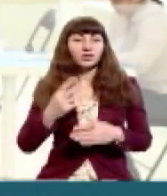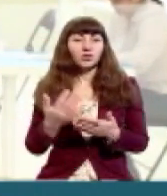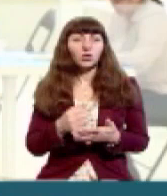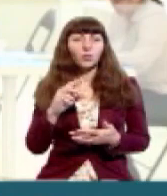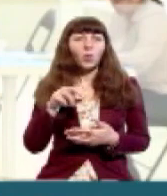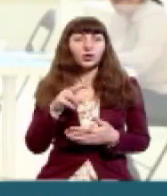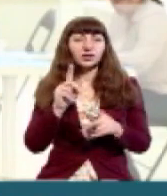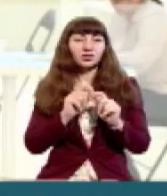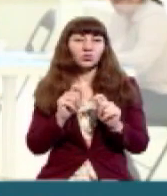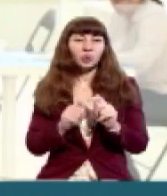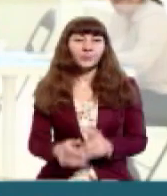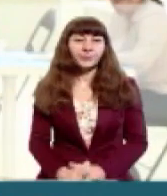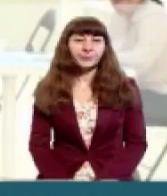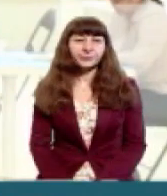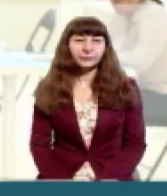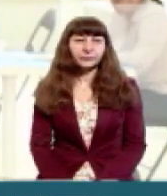жалғасын